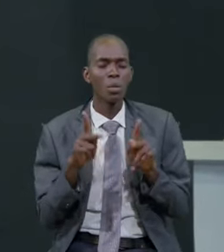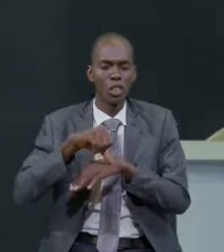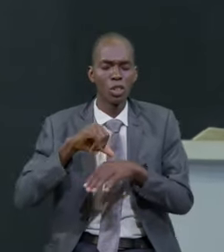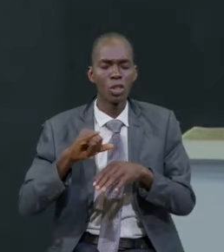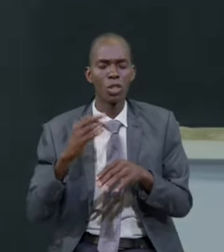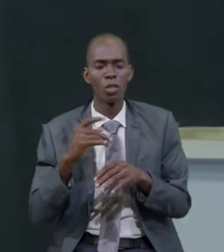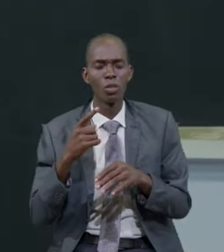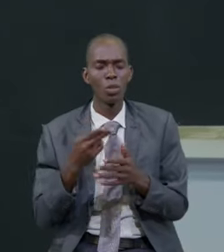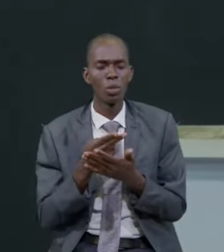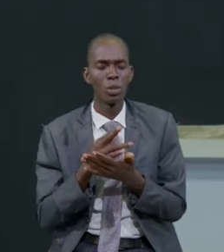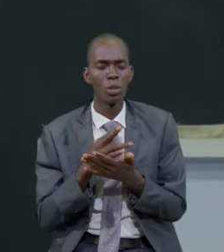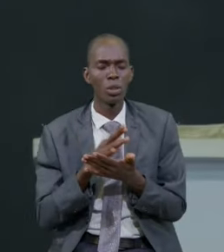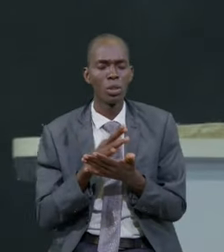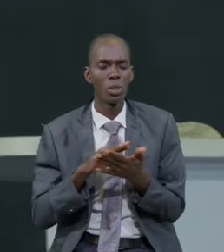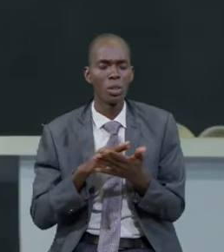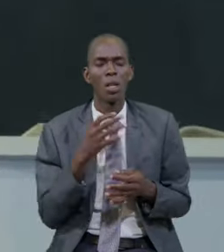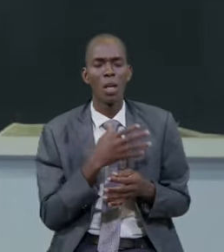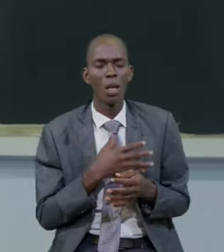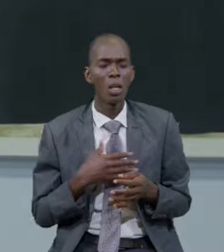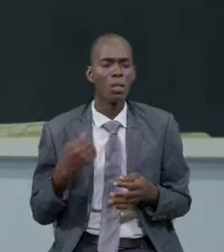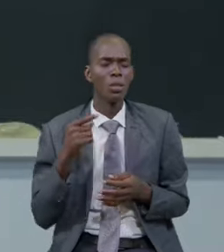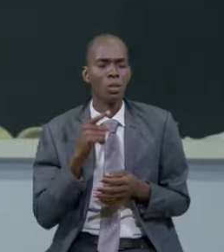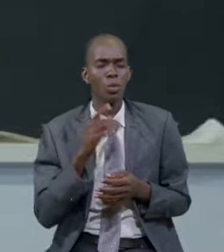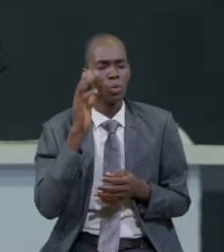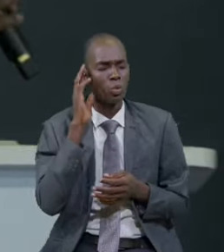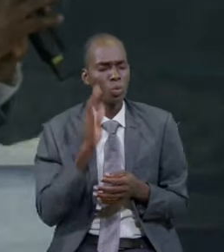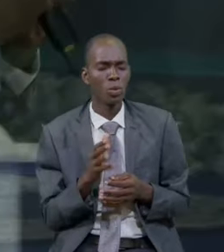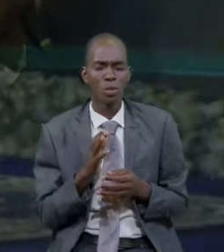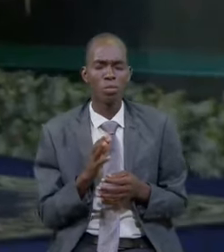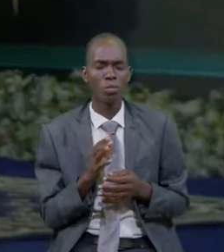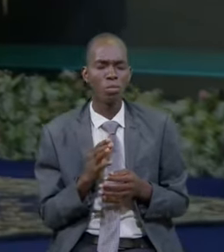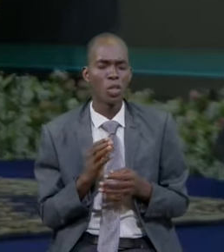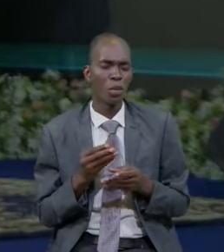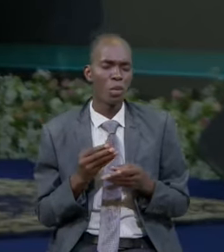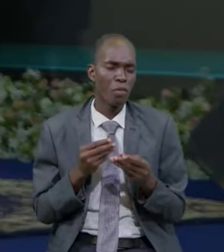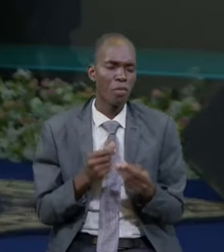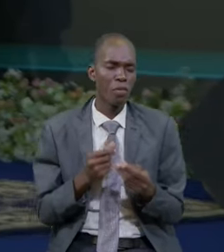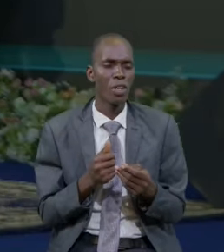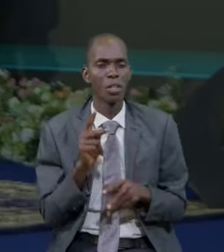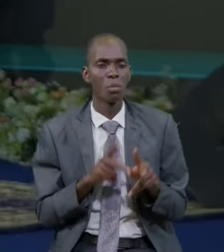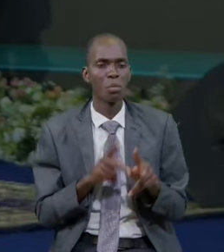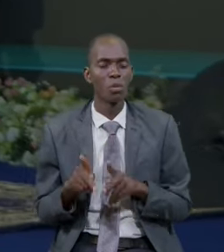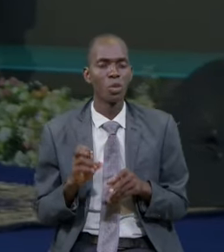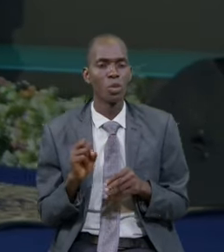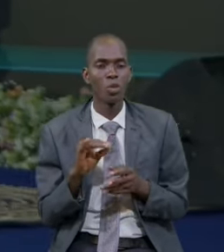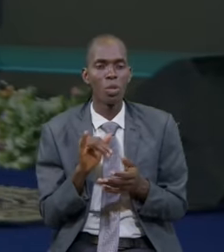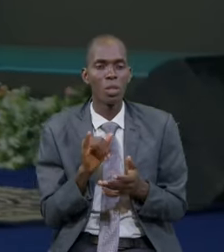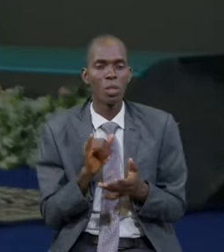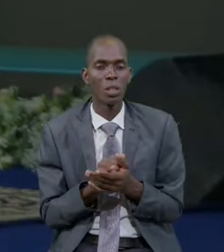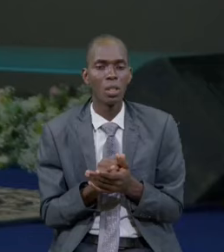au peuple et tu montreras aux gens, tu pèteras le peuple de sorte que